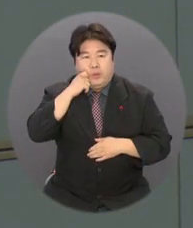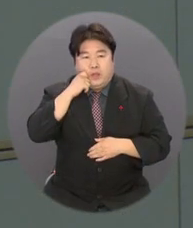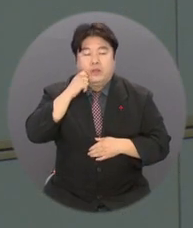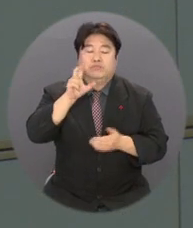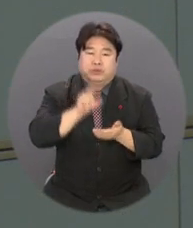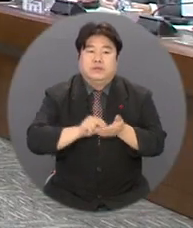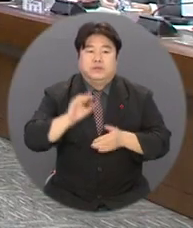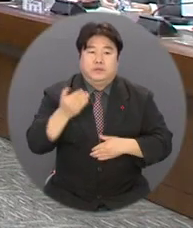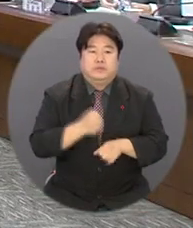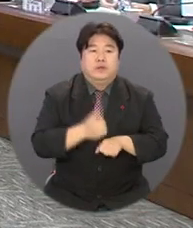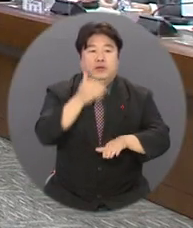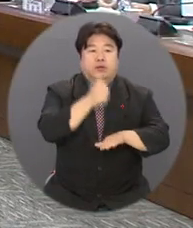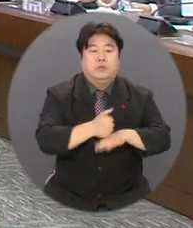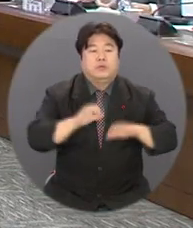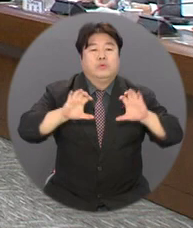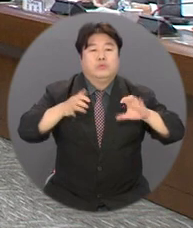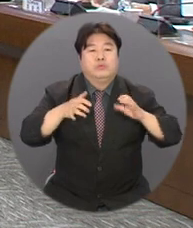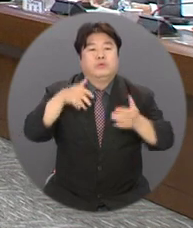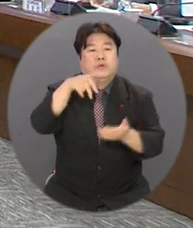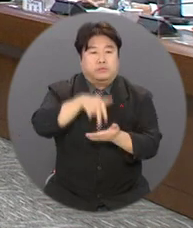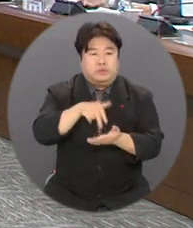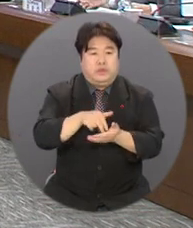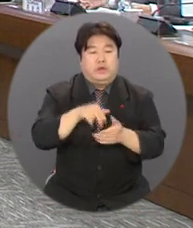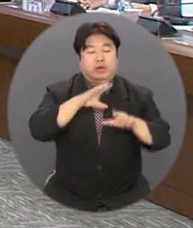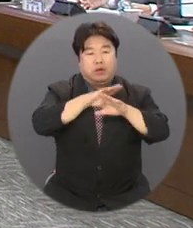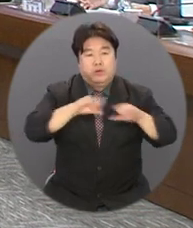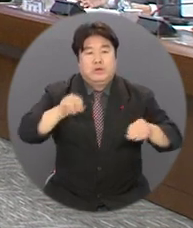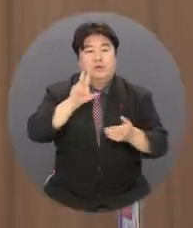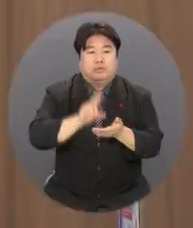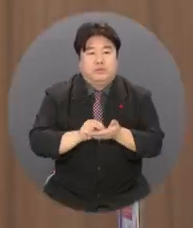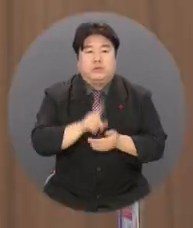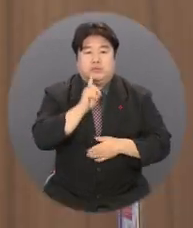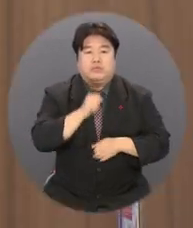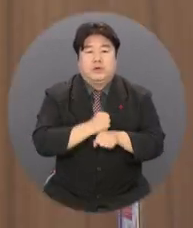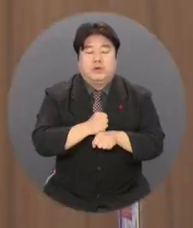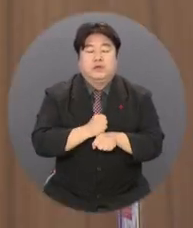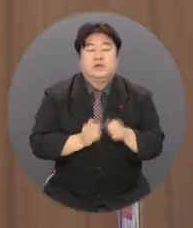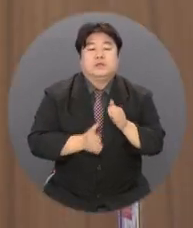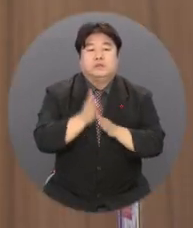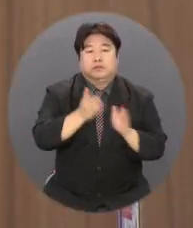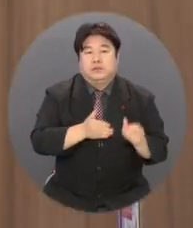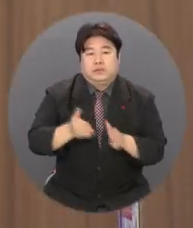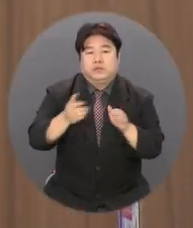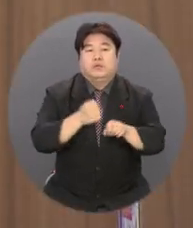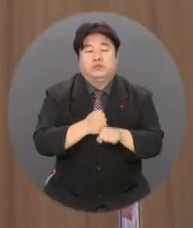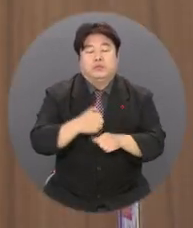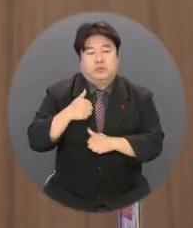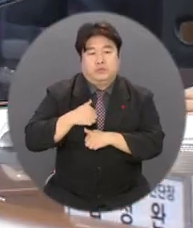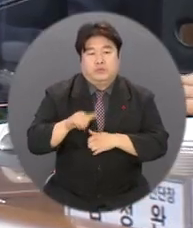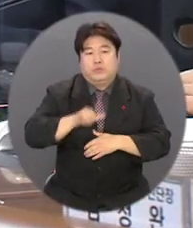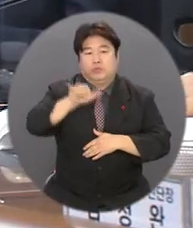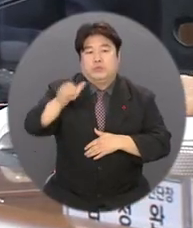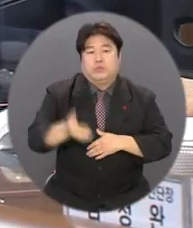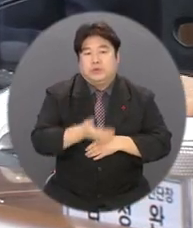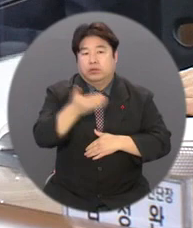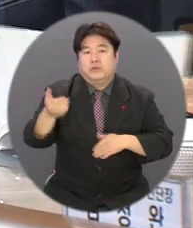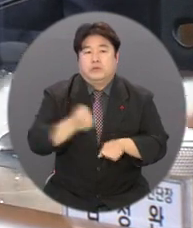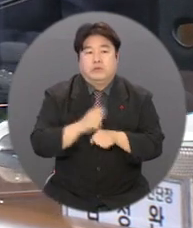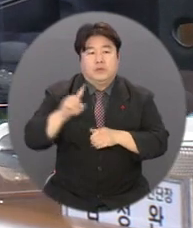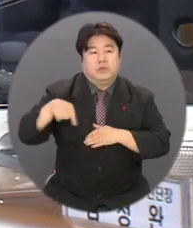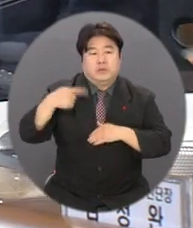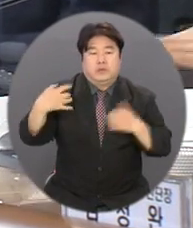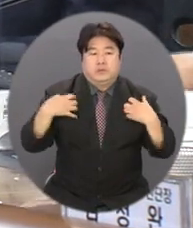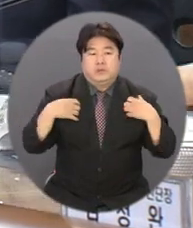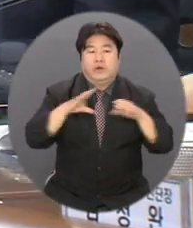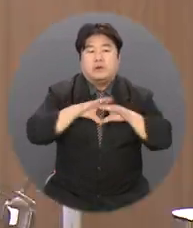돼버렸습니다. 결국 국가 차원에서 해결해야 할 문제라고 교감한 양 시도는 군공항 이전 문제를 차기 정부에서 해결해